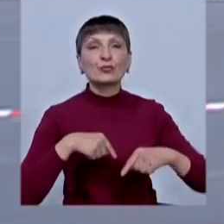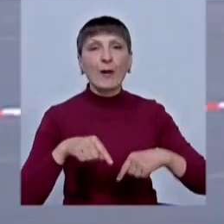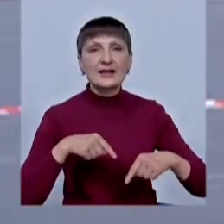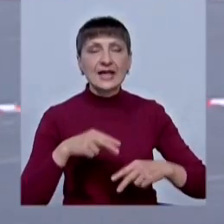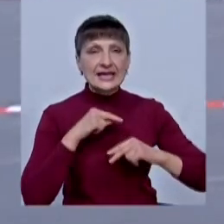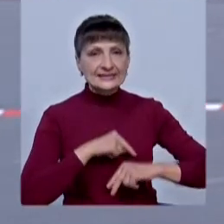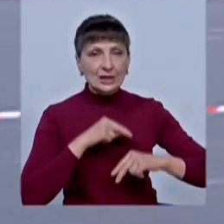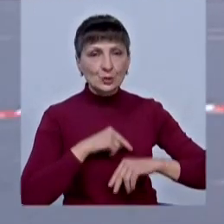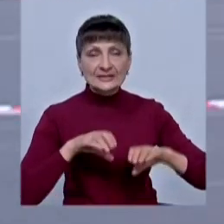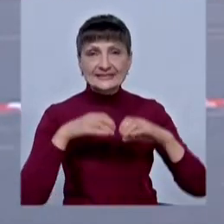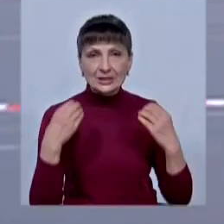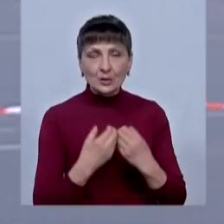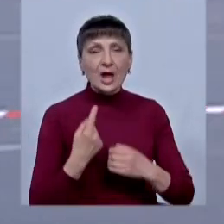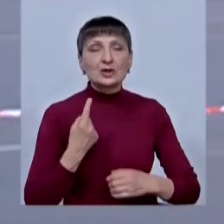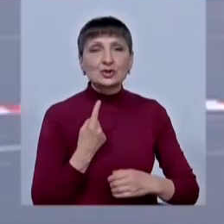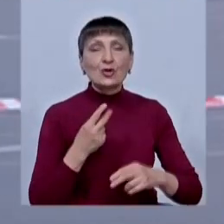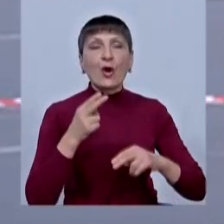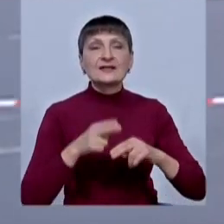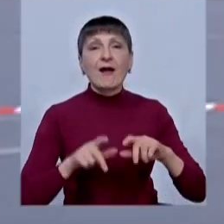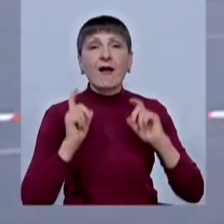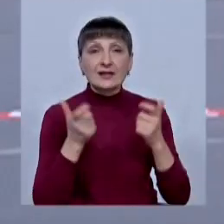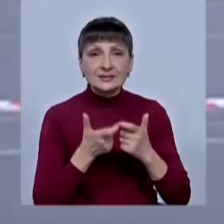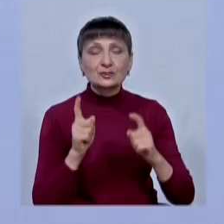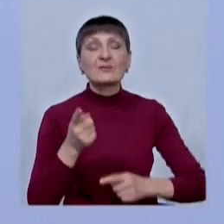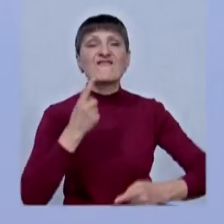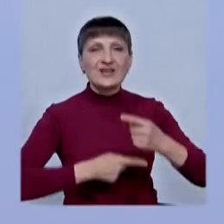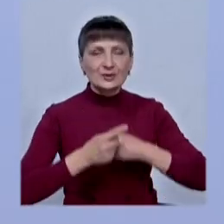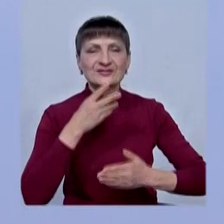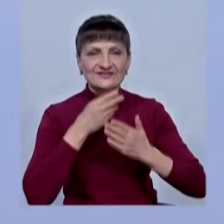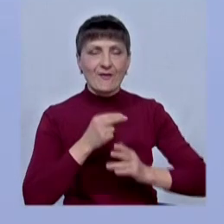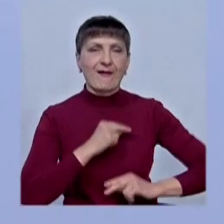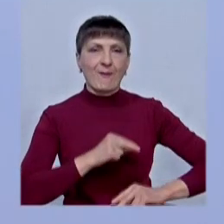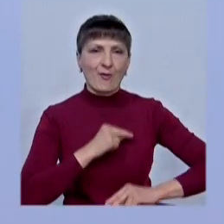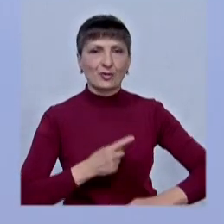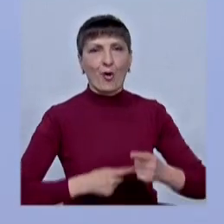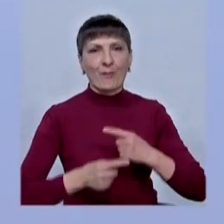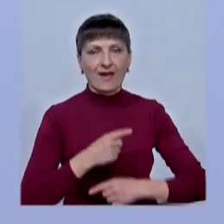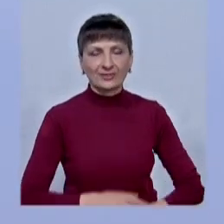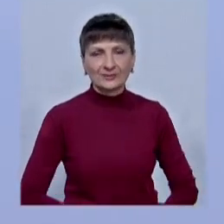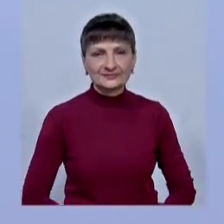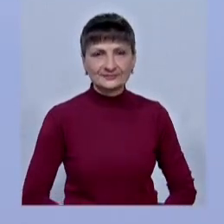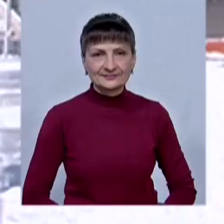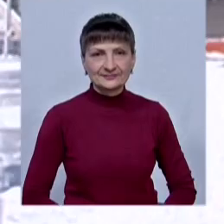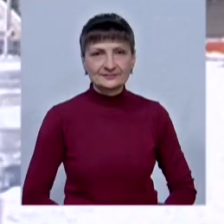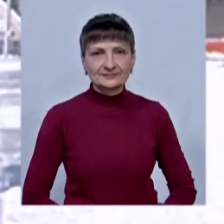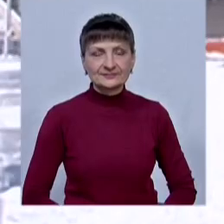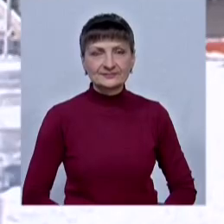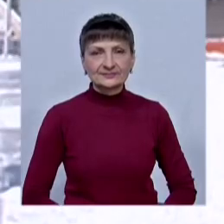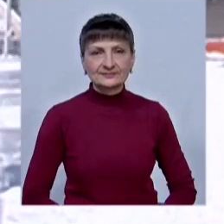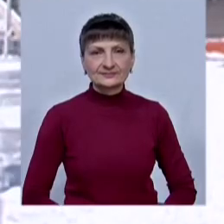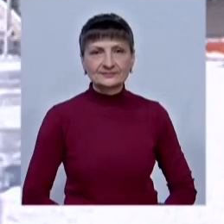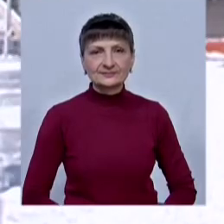и сотрудниками стадиона ждет окончания карантина чтобы вернуться к любимой работе дени земцов миром исабеков телеканал